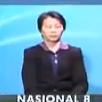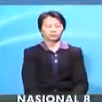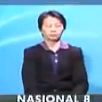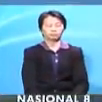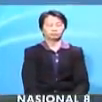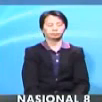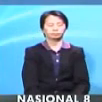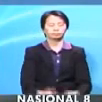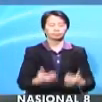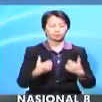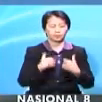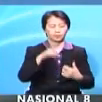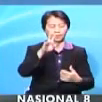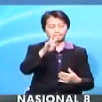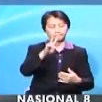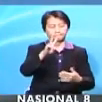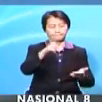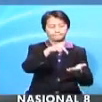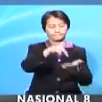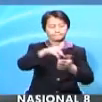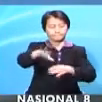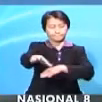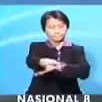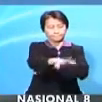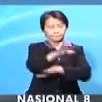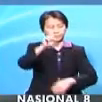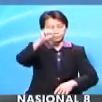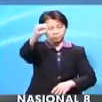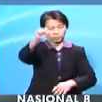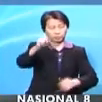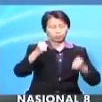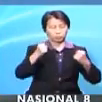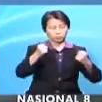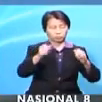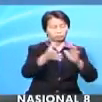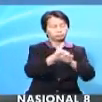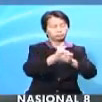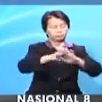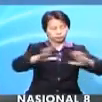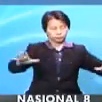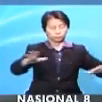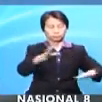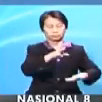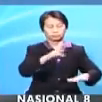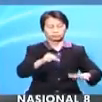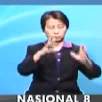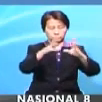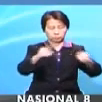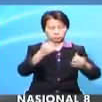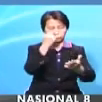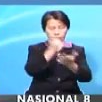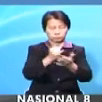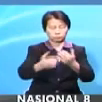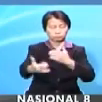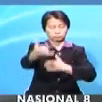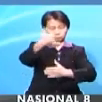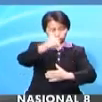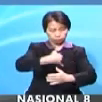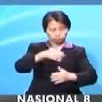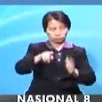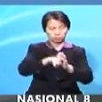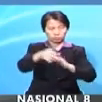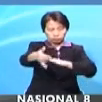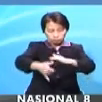perwujudan dua pangkalan laut di perairan Timur Sabah dapat mengukuh kawalan keselamatan sekaligus menangani junayyah rental sempadan dan